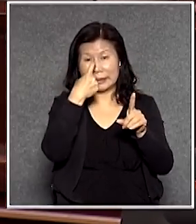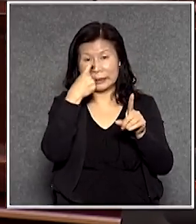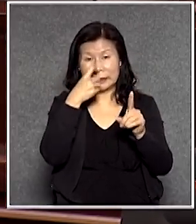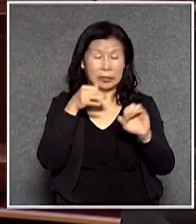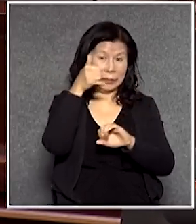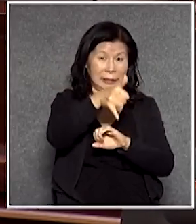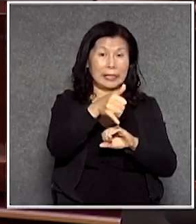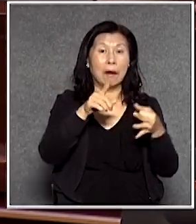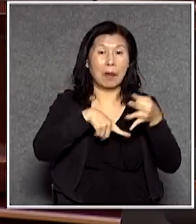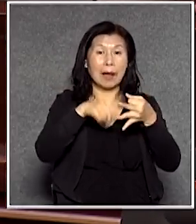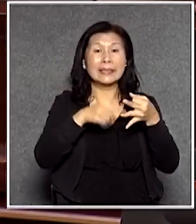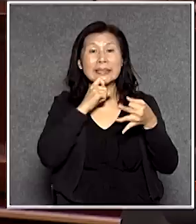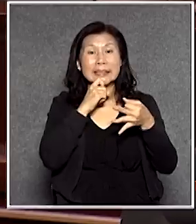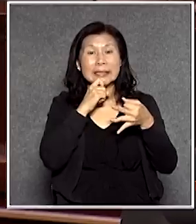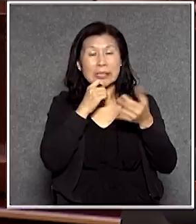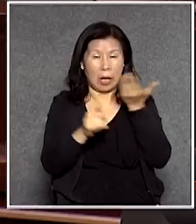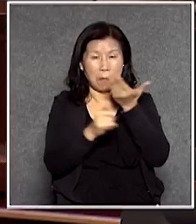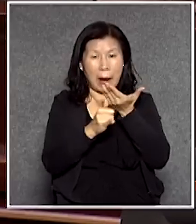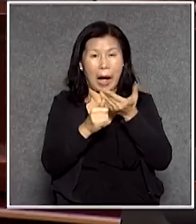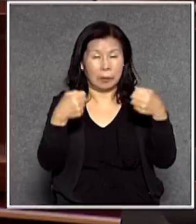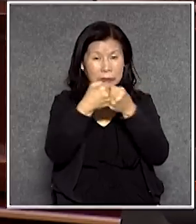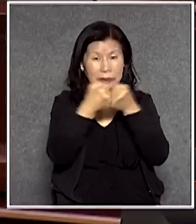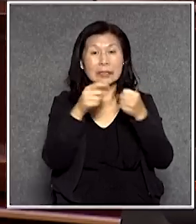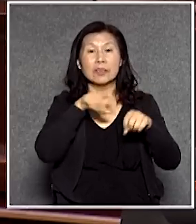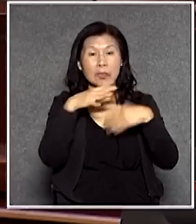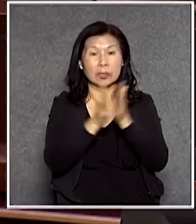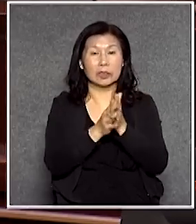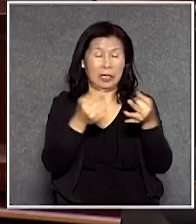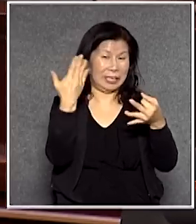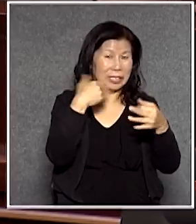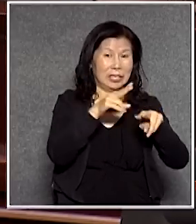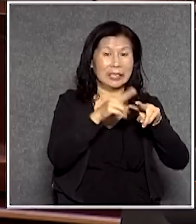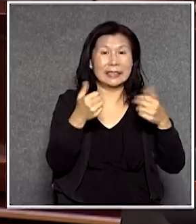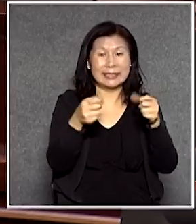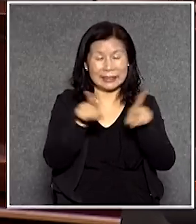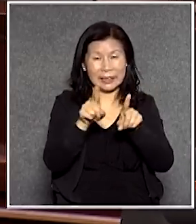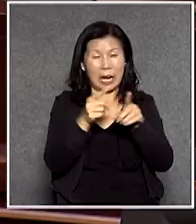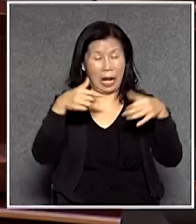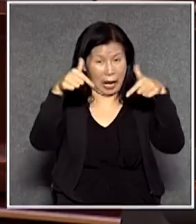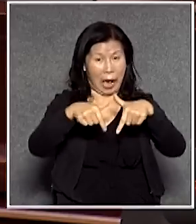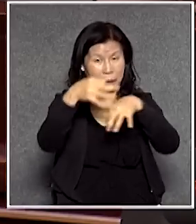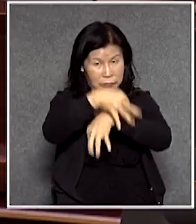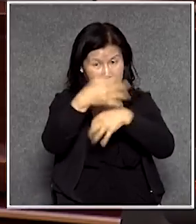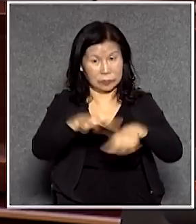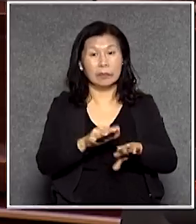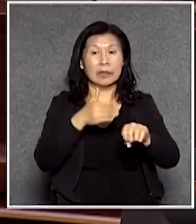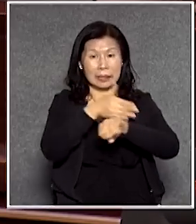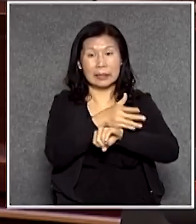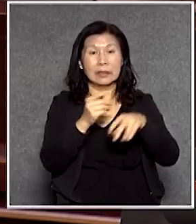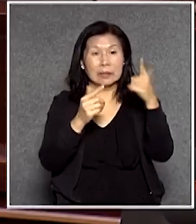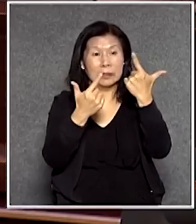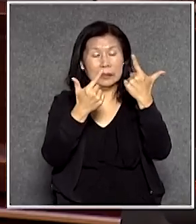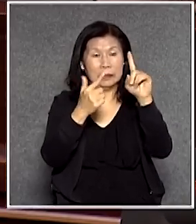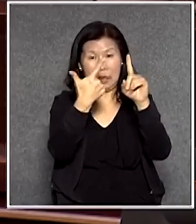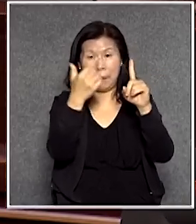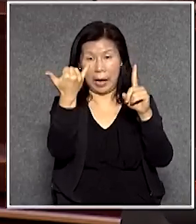清朝，发动了鸦片战争，再以武力和清朝签订不平等的南京条约，其后在1860年